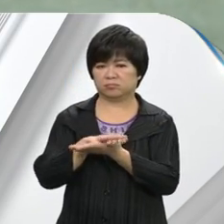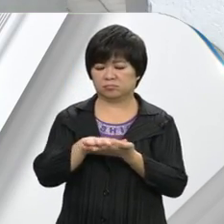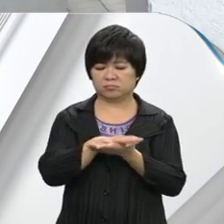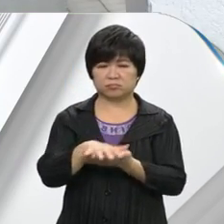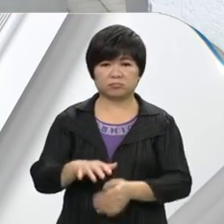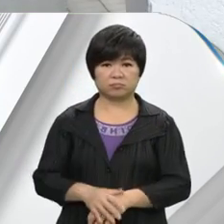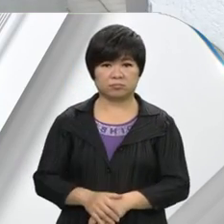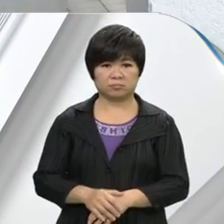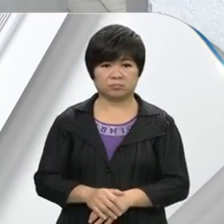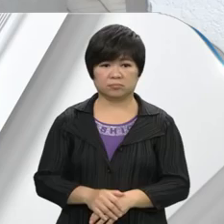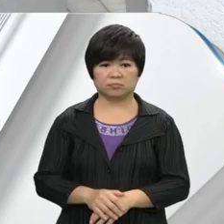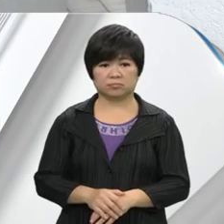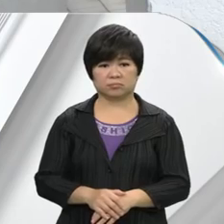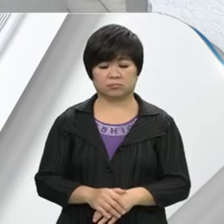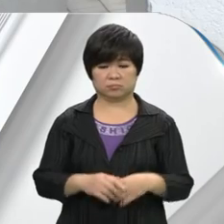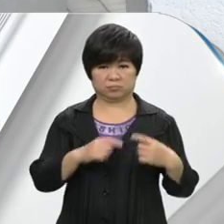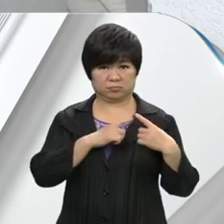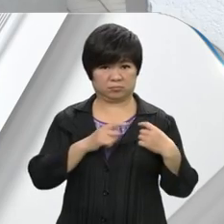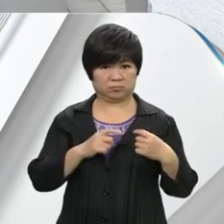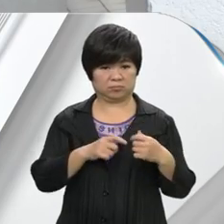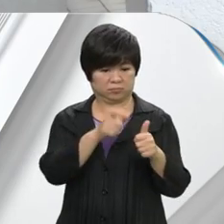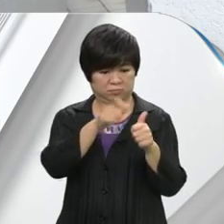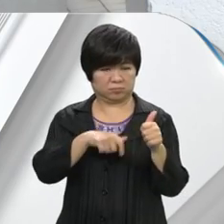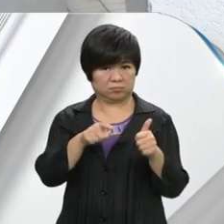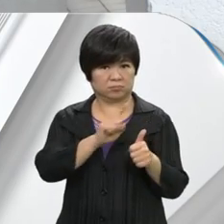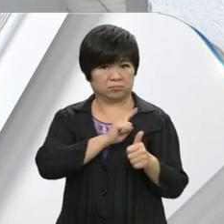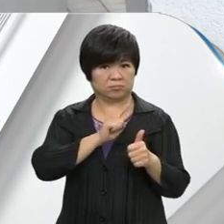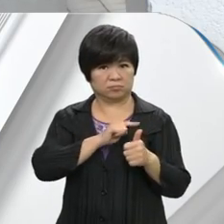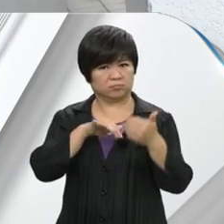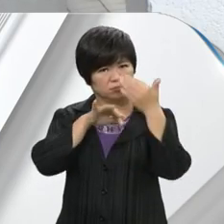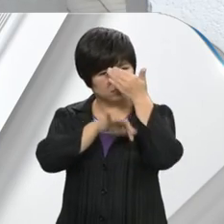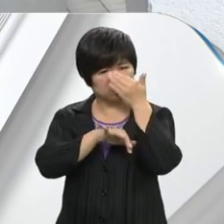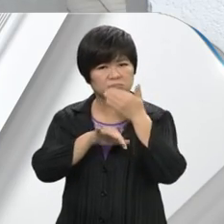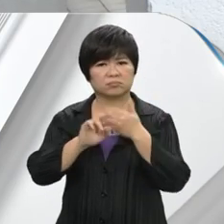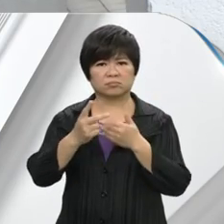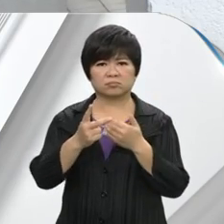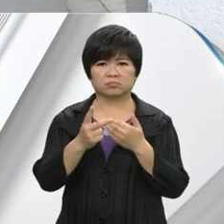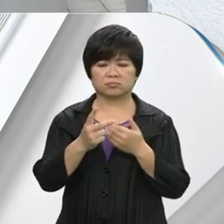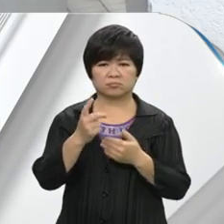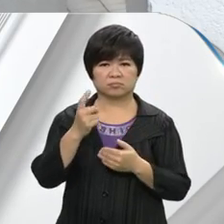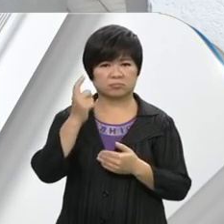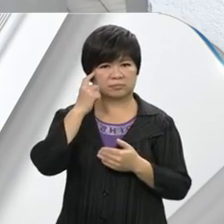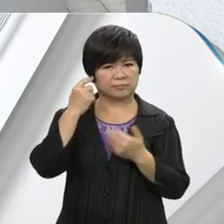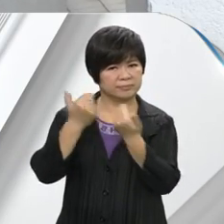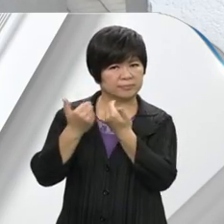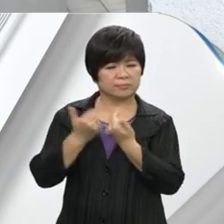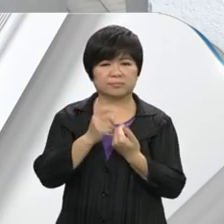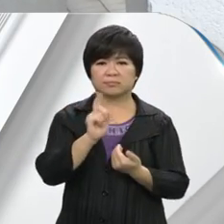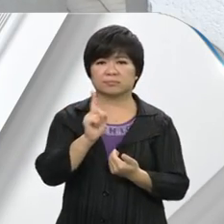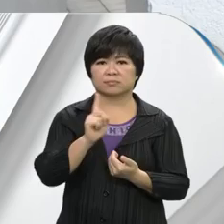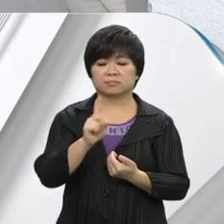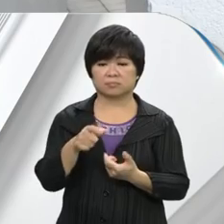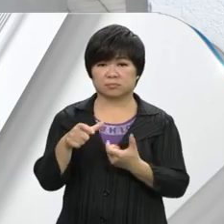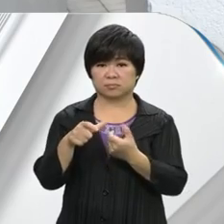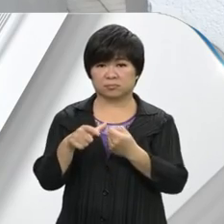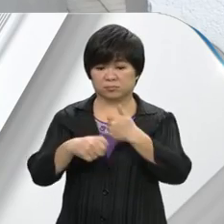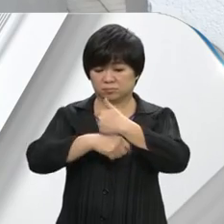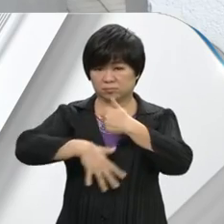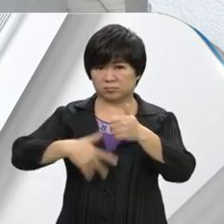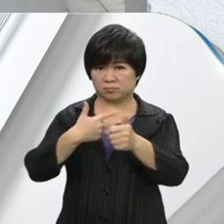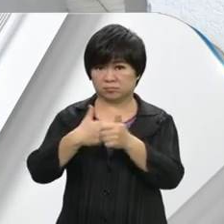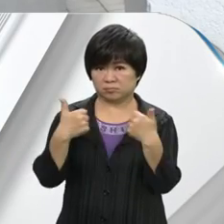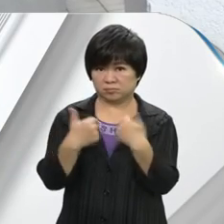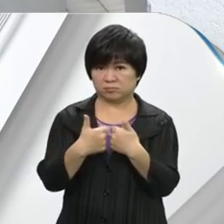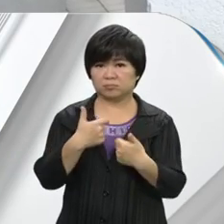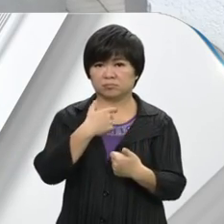个人的一个冤屈也好，或者是他自己有什么样的一个异议也好，我觉得这个公管集团的董事会也